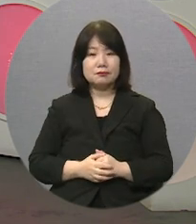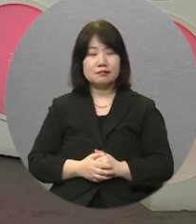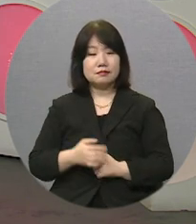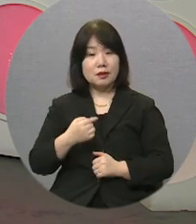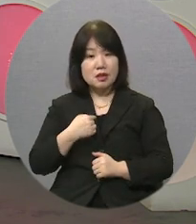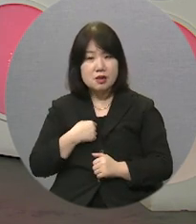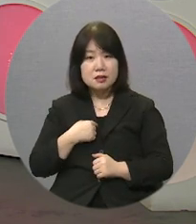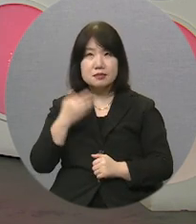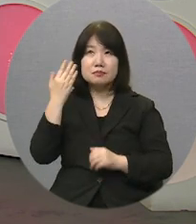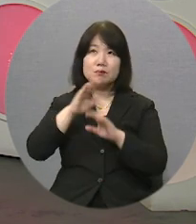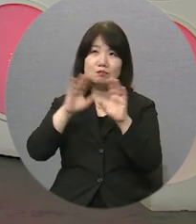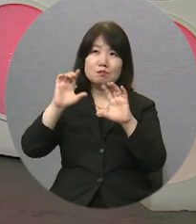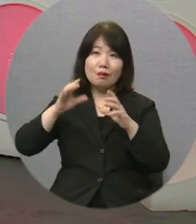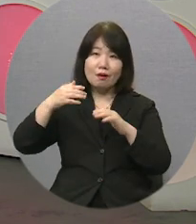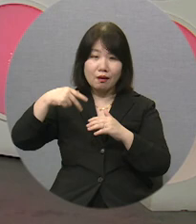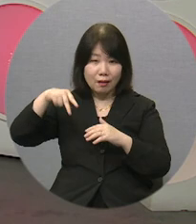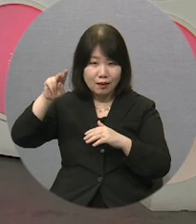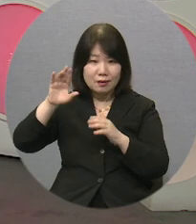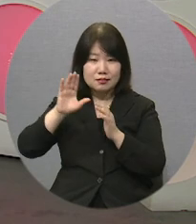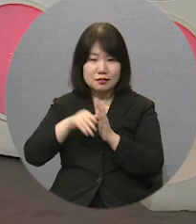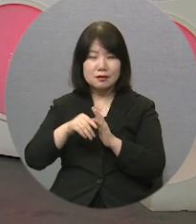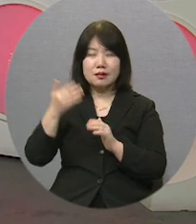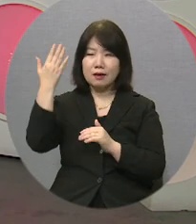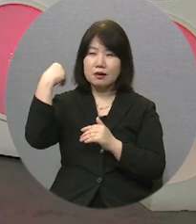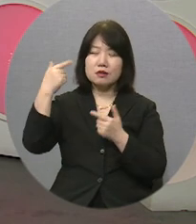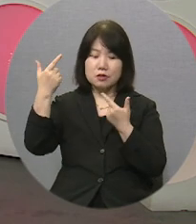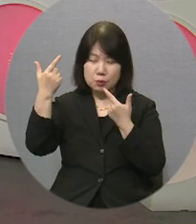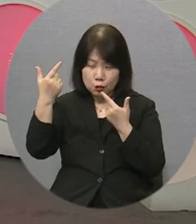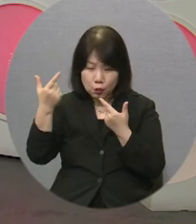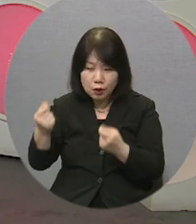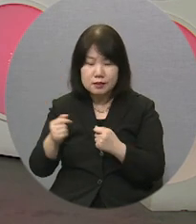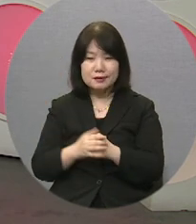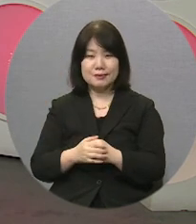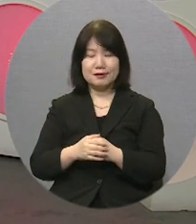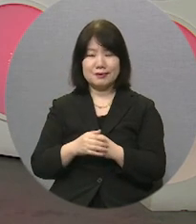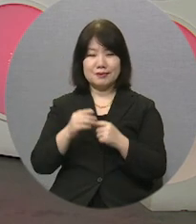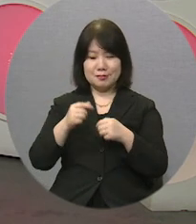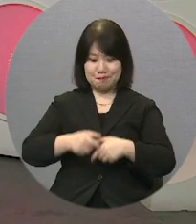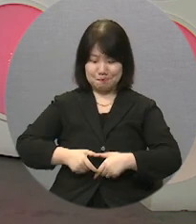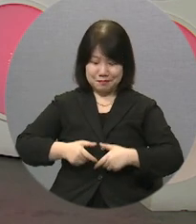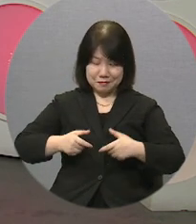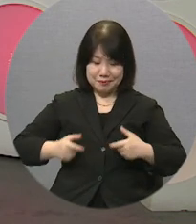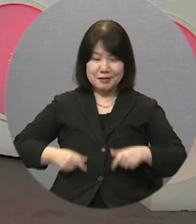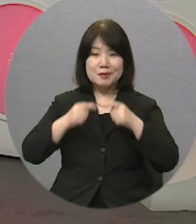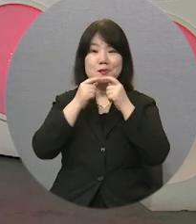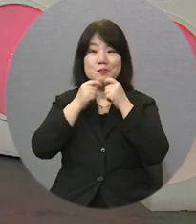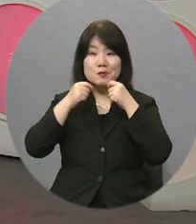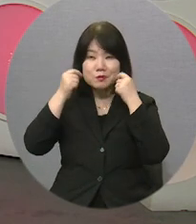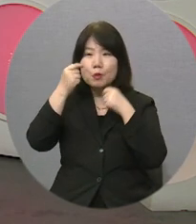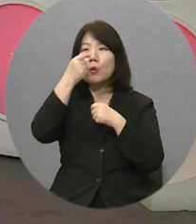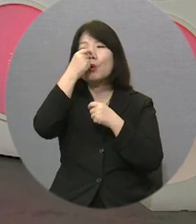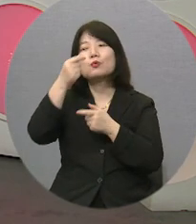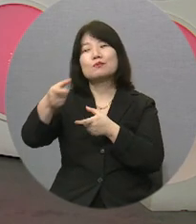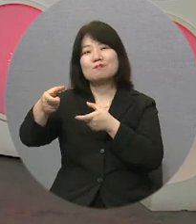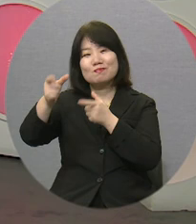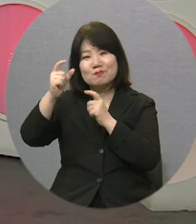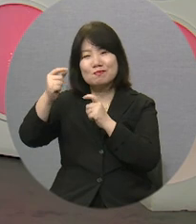제가 그곳에 가는 날 예전처럼 너그러운 웃음으로 소주 한 잔